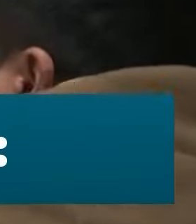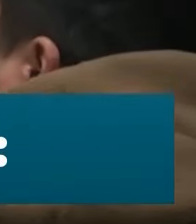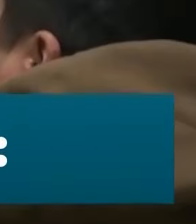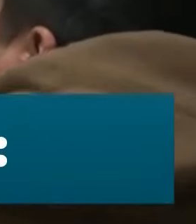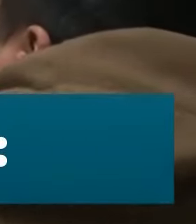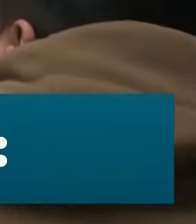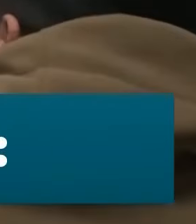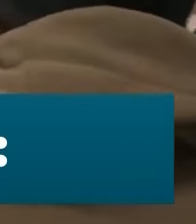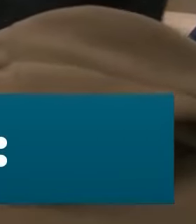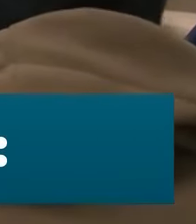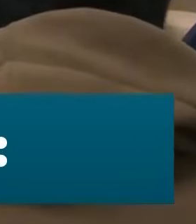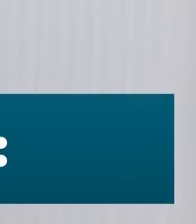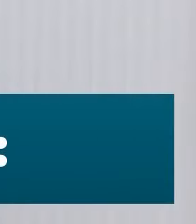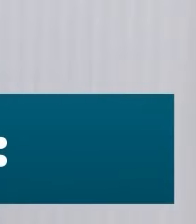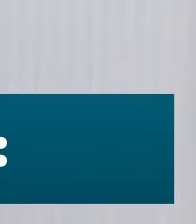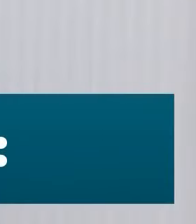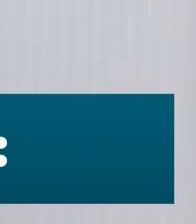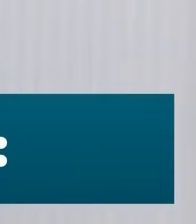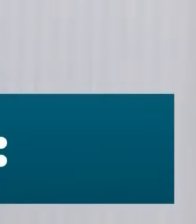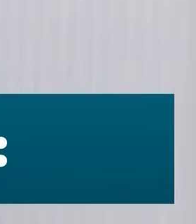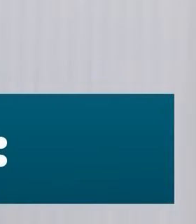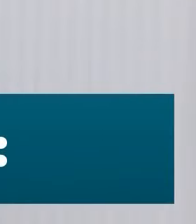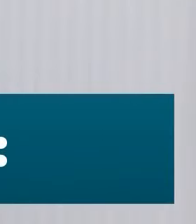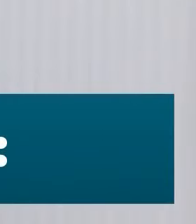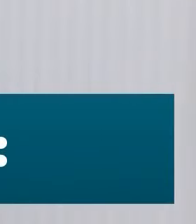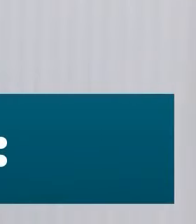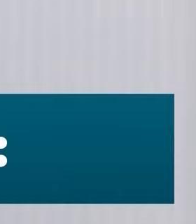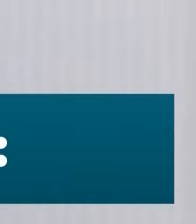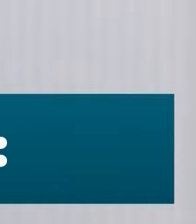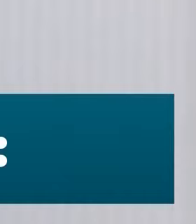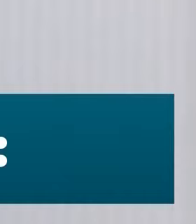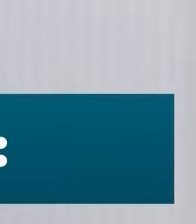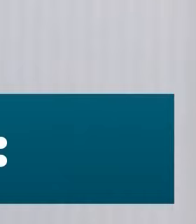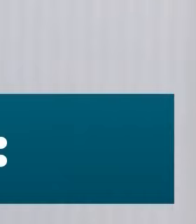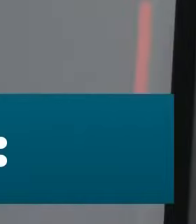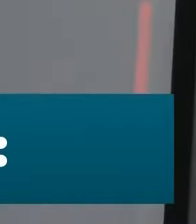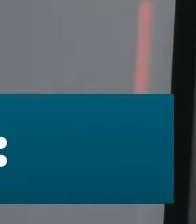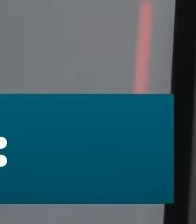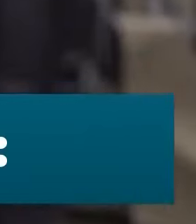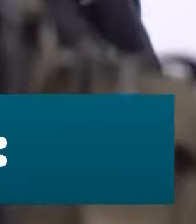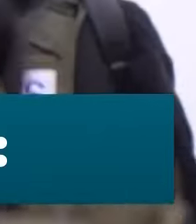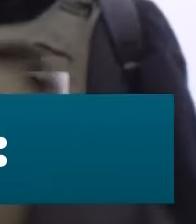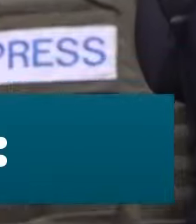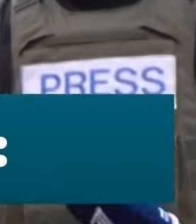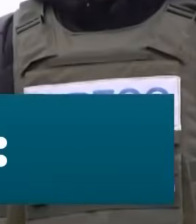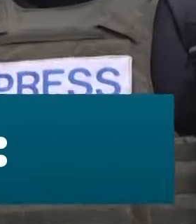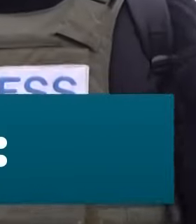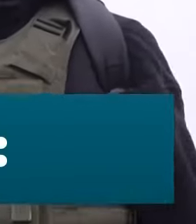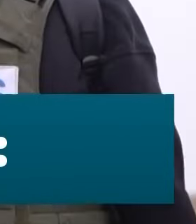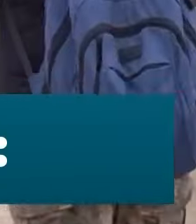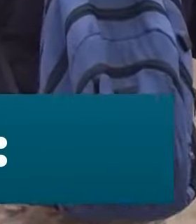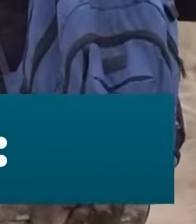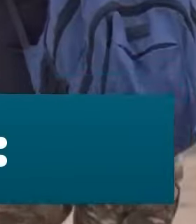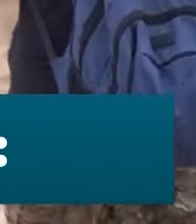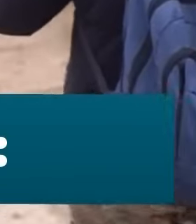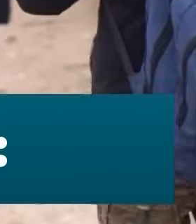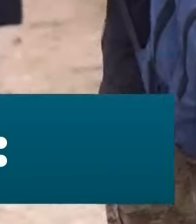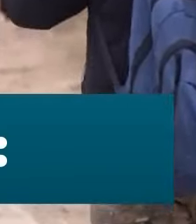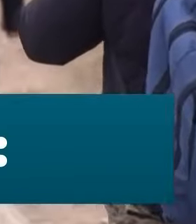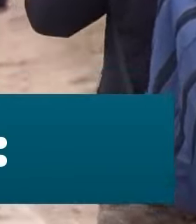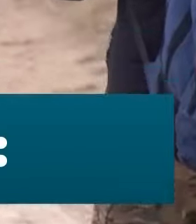Қорғаныс министрлігі журналистерге әскери дискурс ұйымдастырды. Қауіпті аймақта жүргенде бақ өкілдері қандай ережелерді сақтауы тиіс,